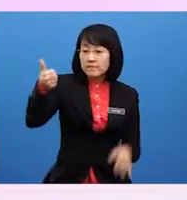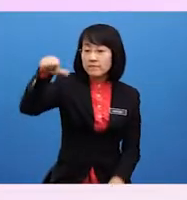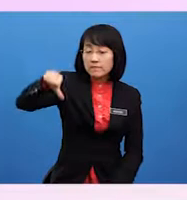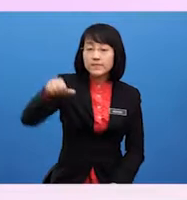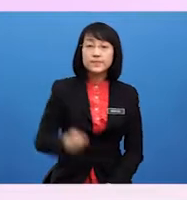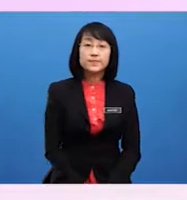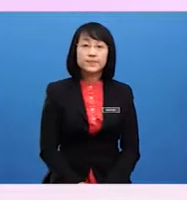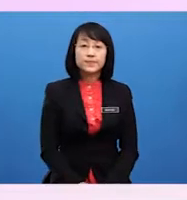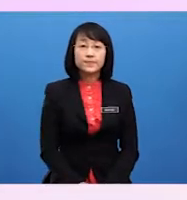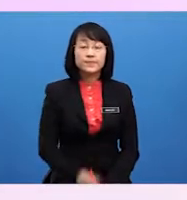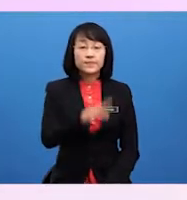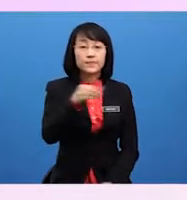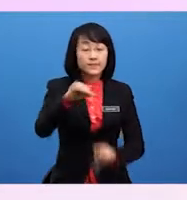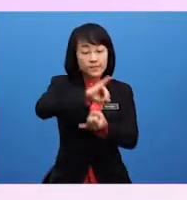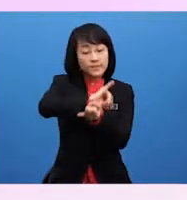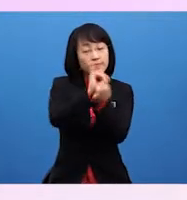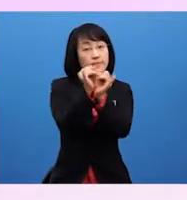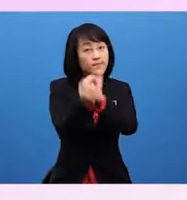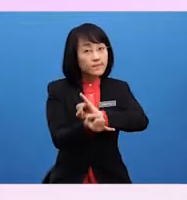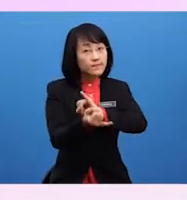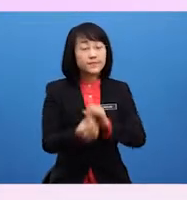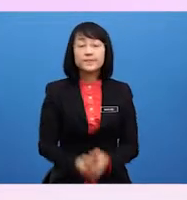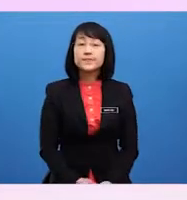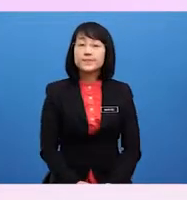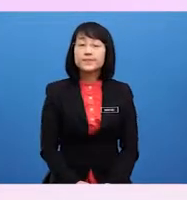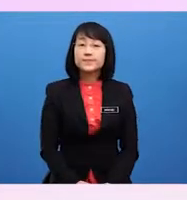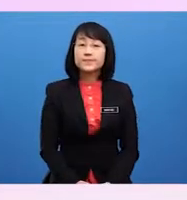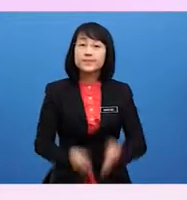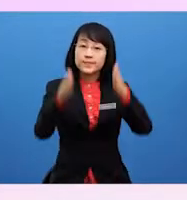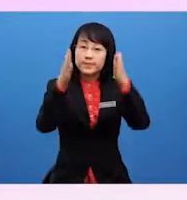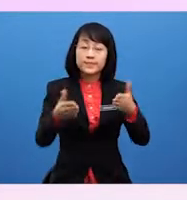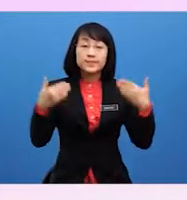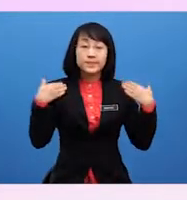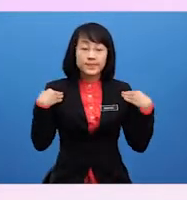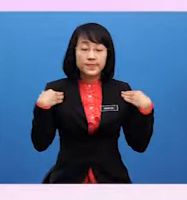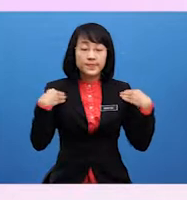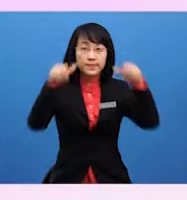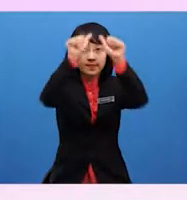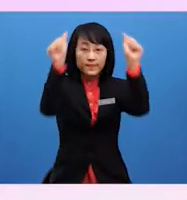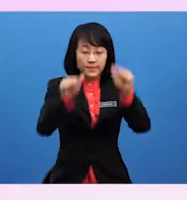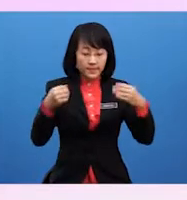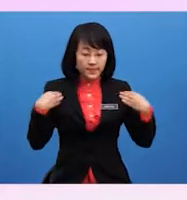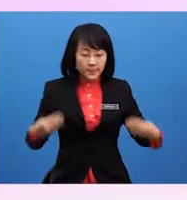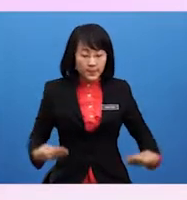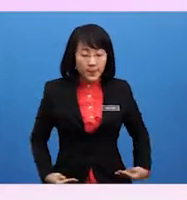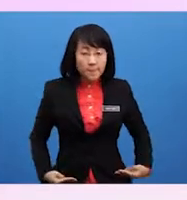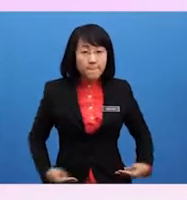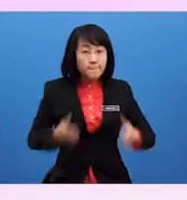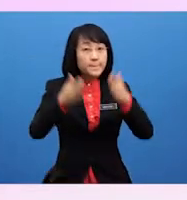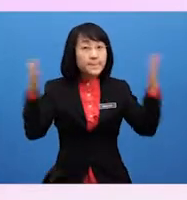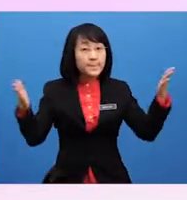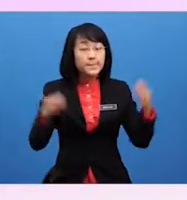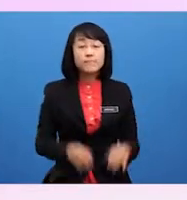dan juga iklim. Individu yang mempunyai saiz badan yang besar perlu mengambil makanan